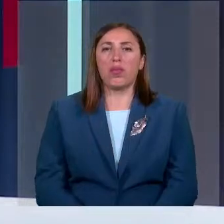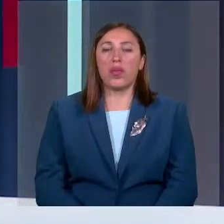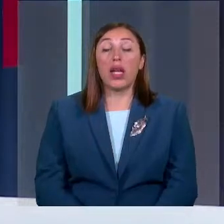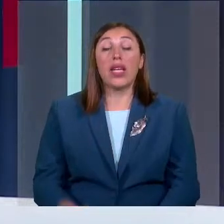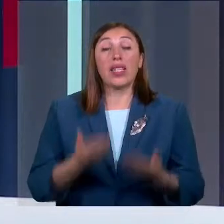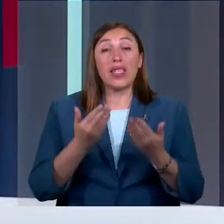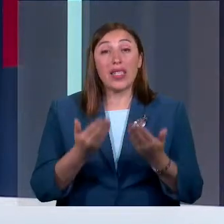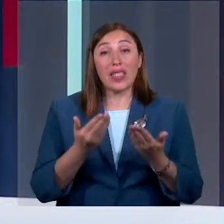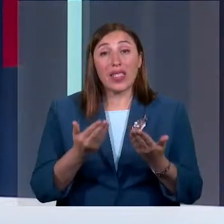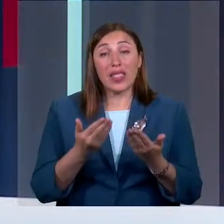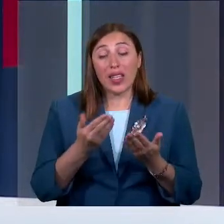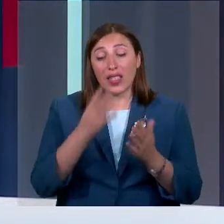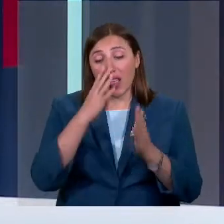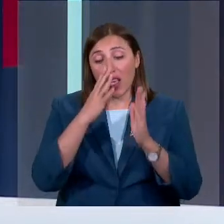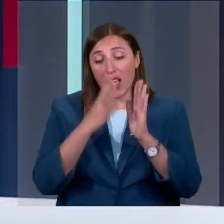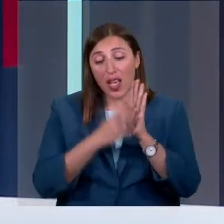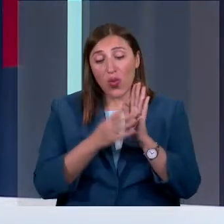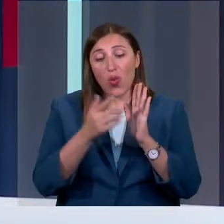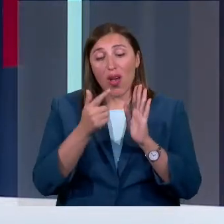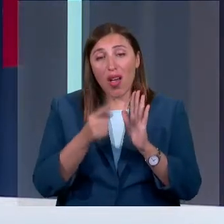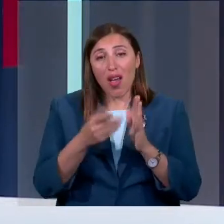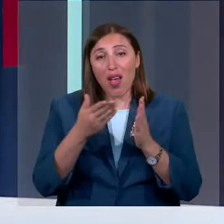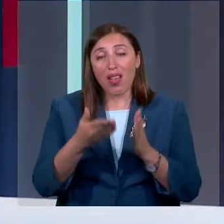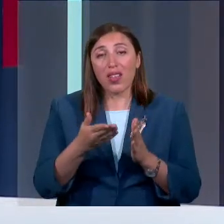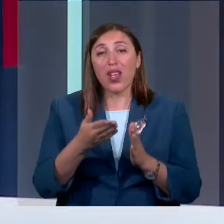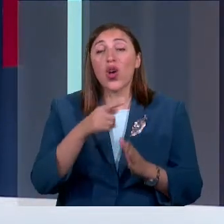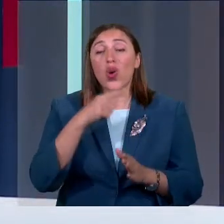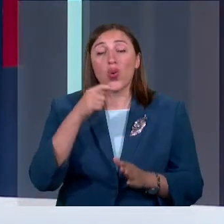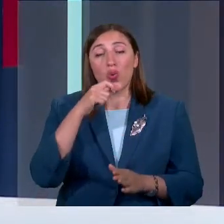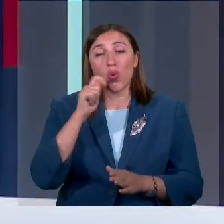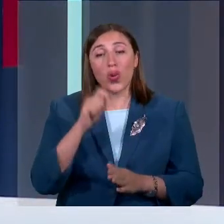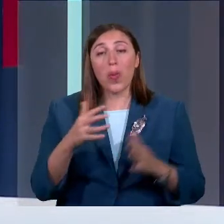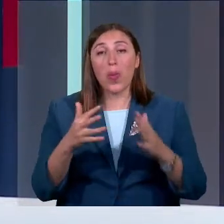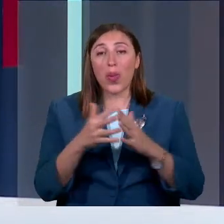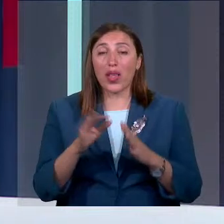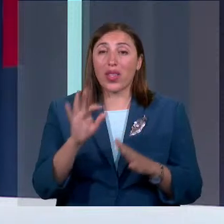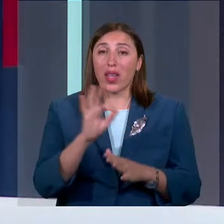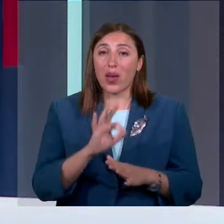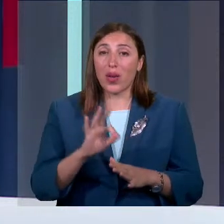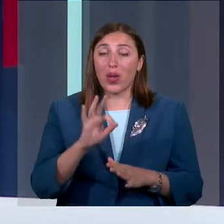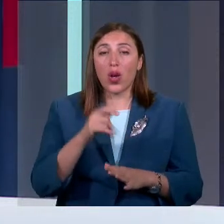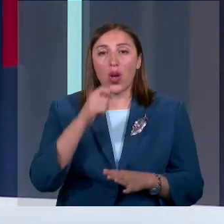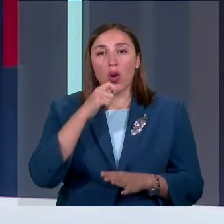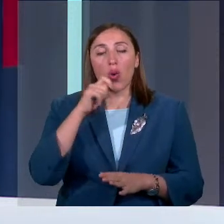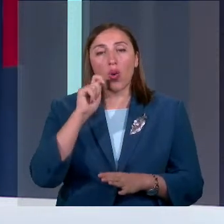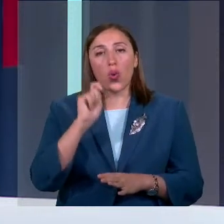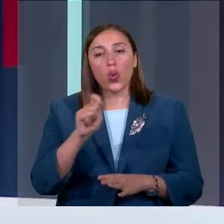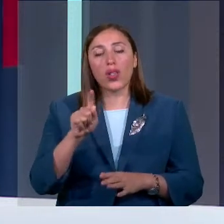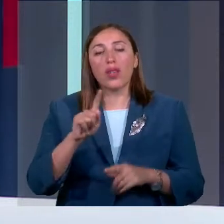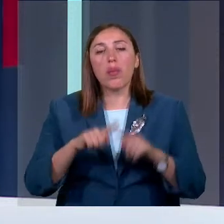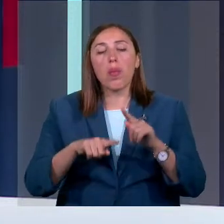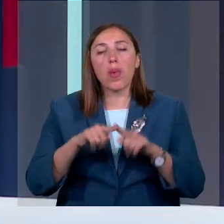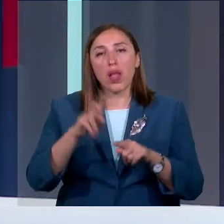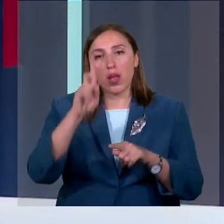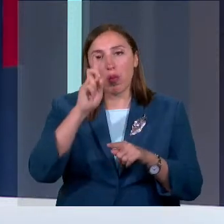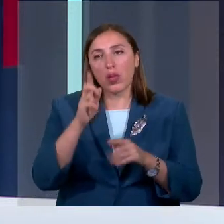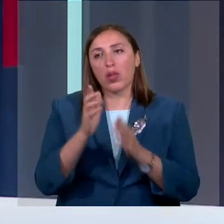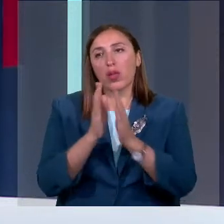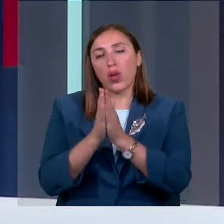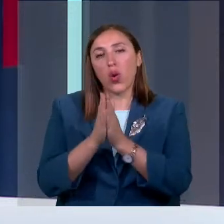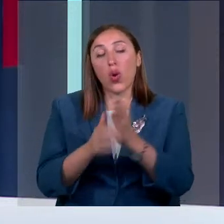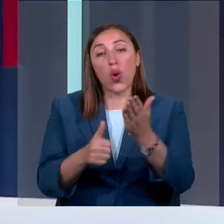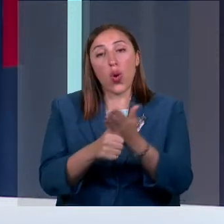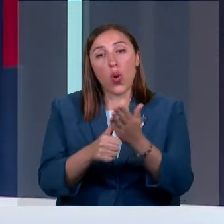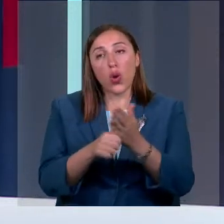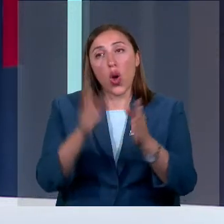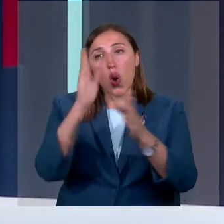էլ անդրադառնանք արդեն 9.5 ամիս շարունակվող ռուս-ուկրաինական պատերազմին, Ուկրաինան դաշնակիցներից հավելյալ օգնություն է